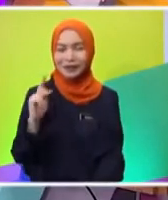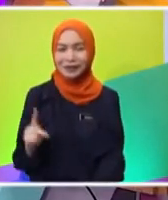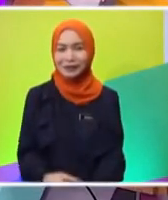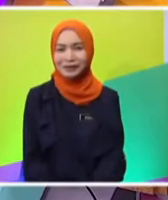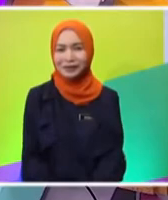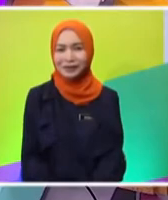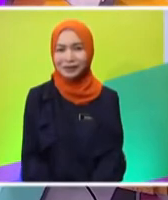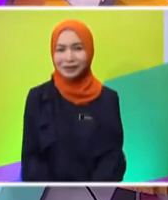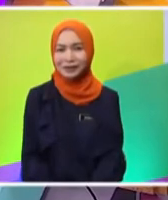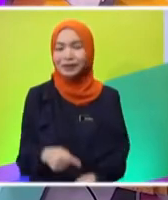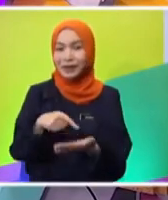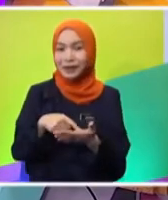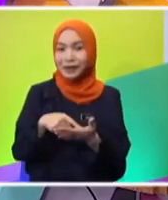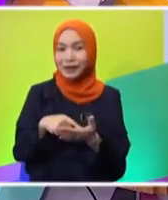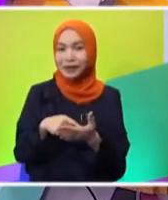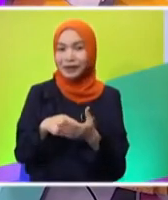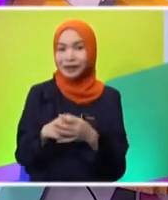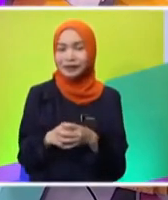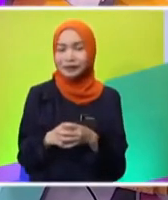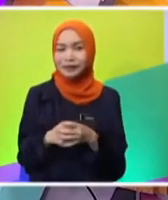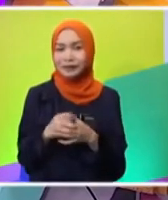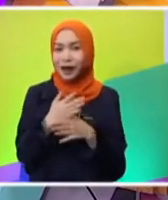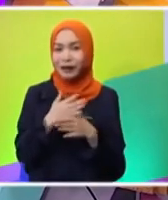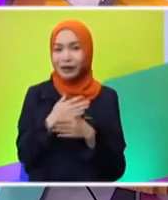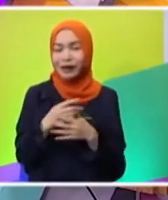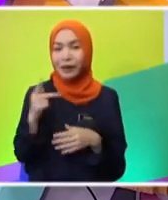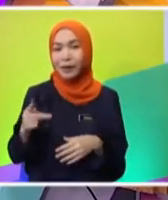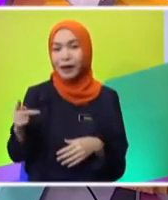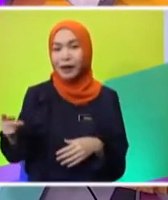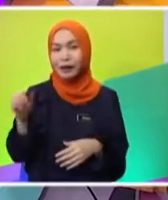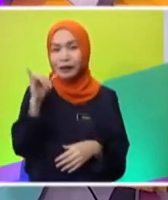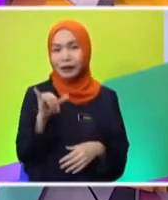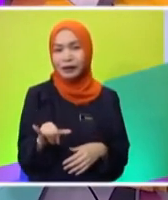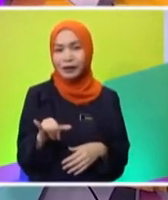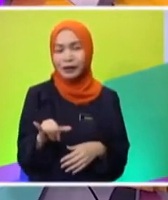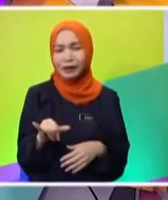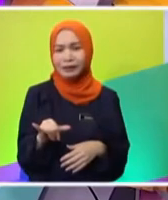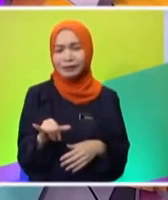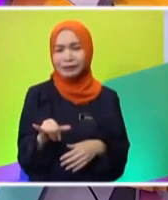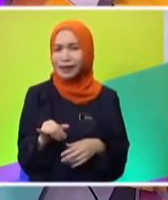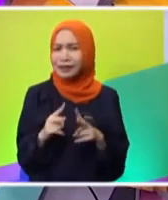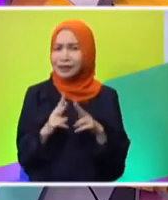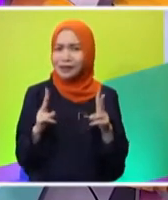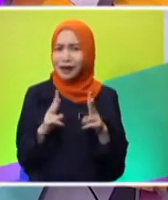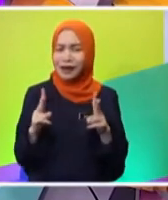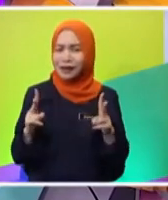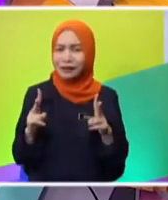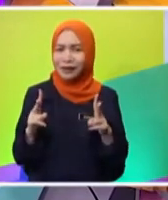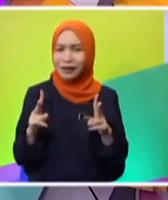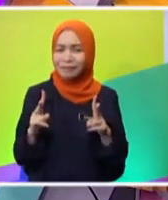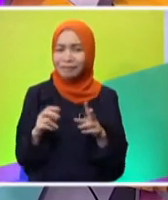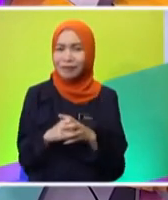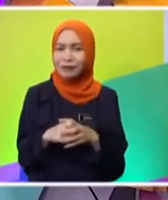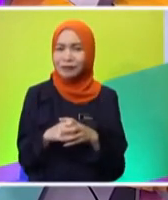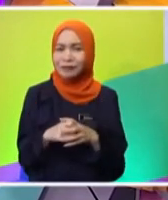ini antara pegawai yang sayur asem belajar dengan sangat ya menyuruh noken pembelajarannya pastinya